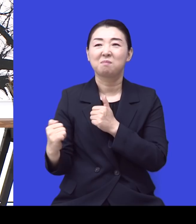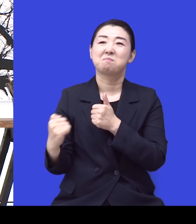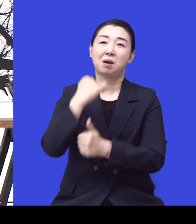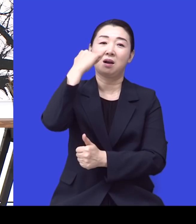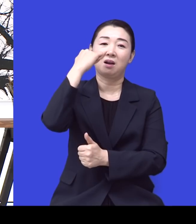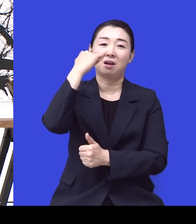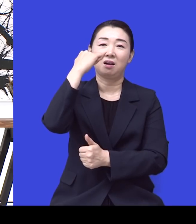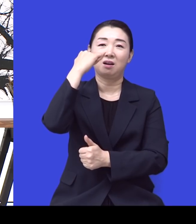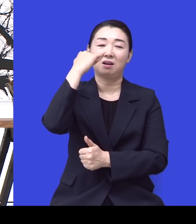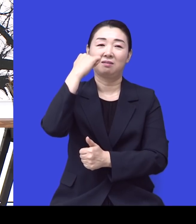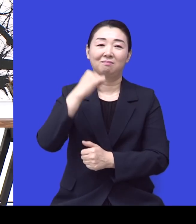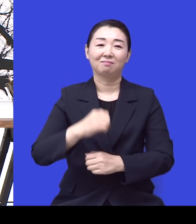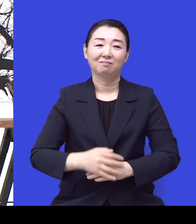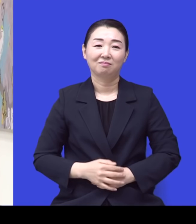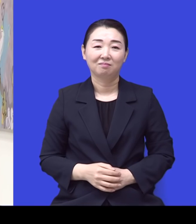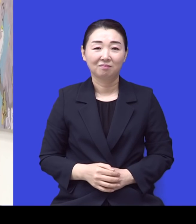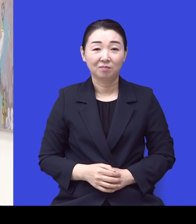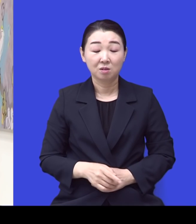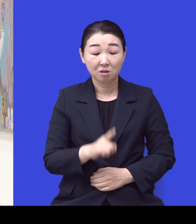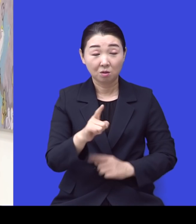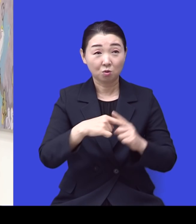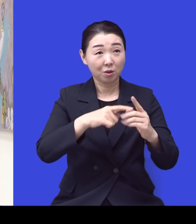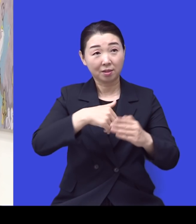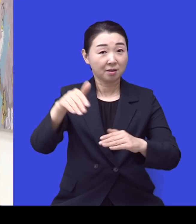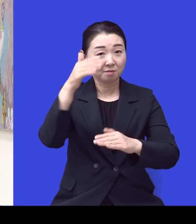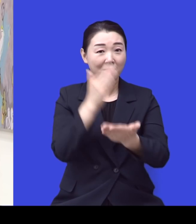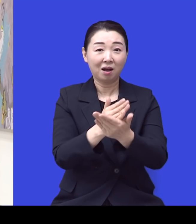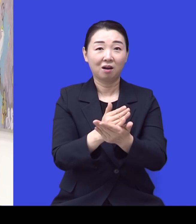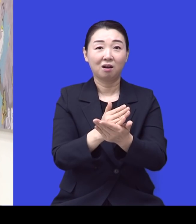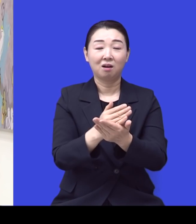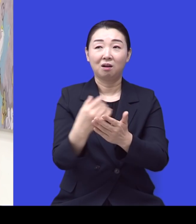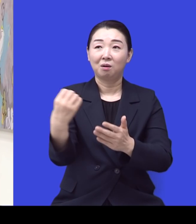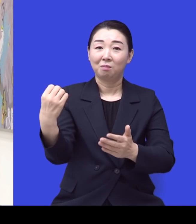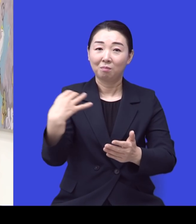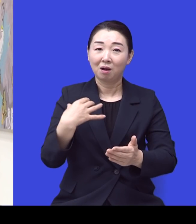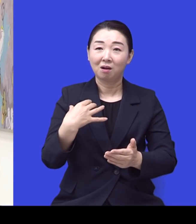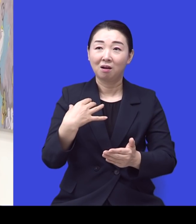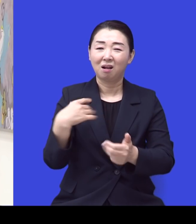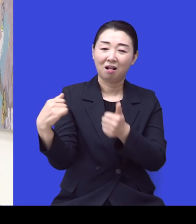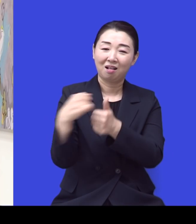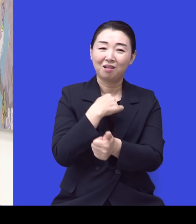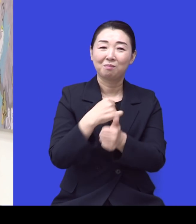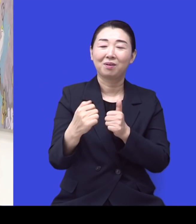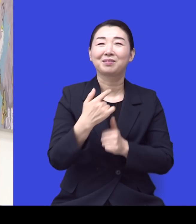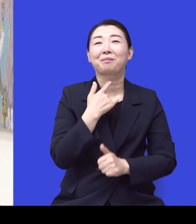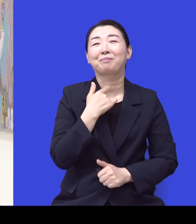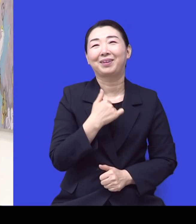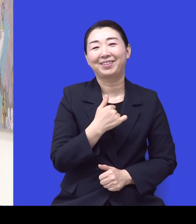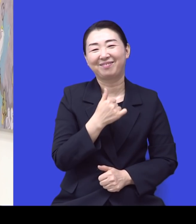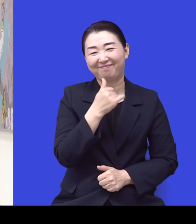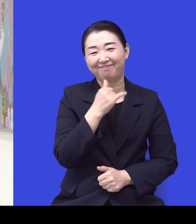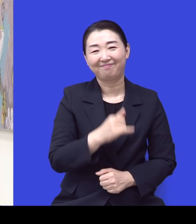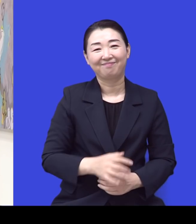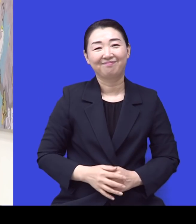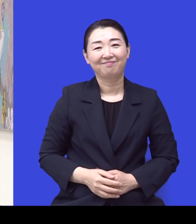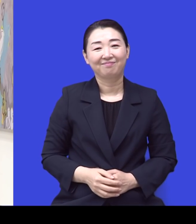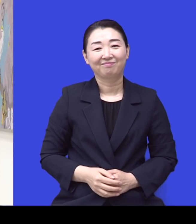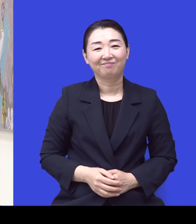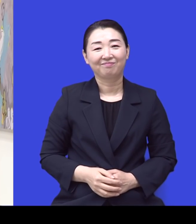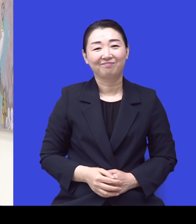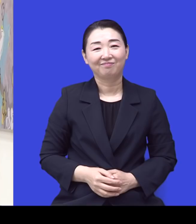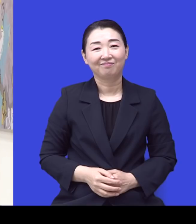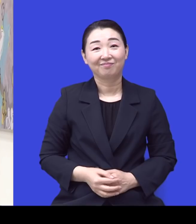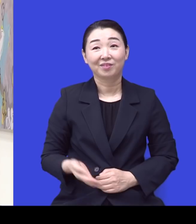때리셨죠. 너 이놈 이제부터 교회 다니지 마라. 예, 한참 맞았던 그 기억이 나는데 그런데